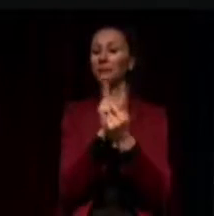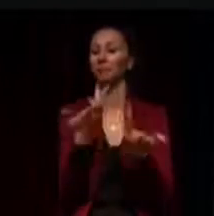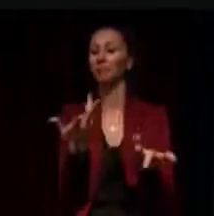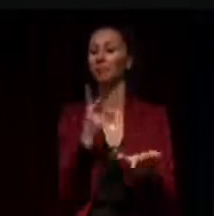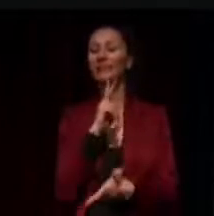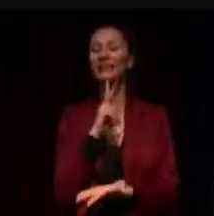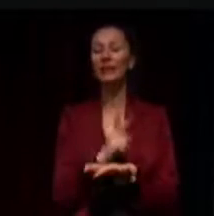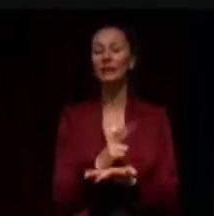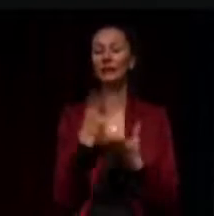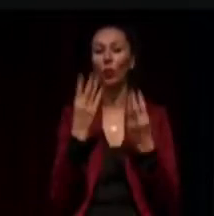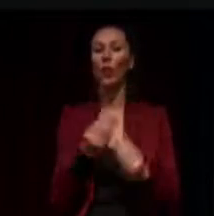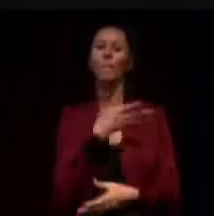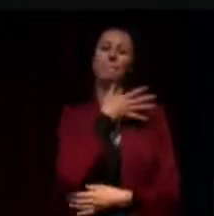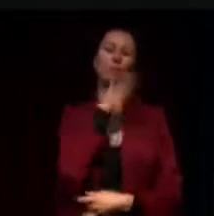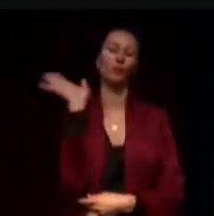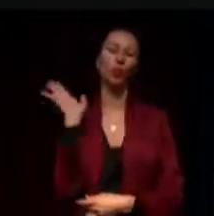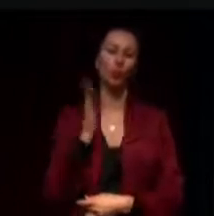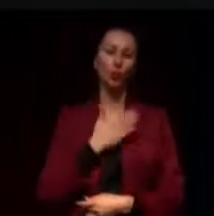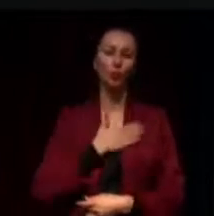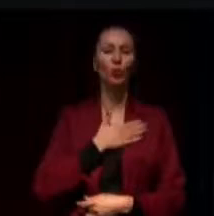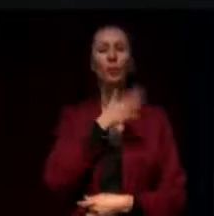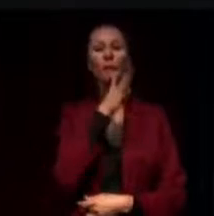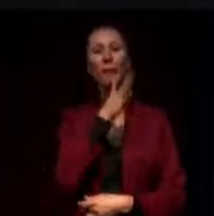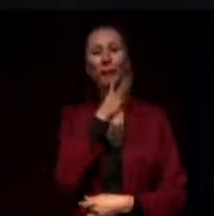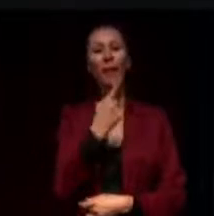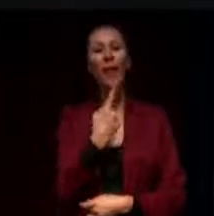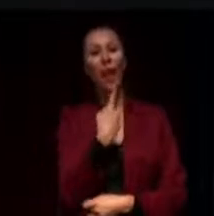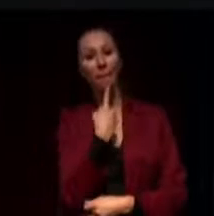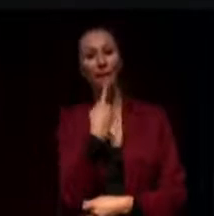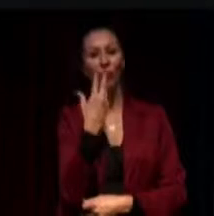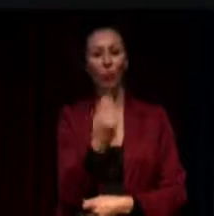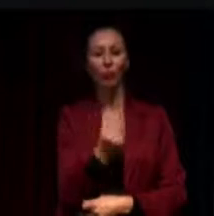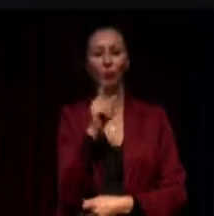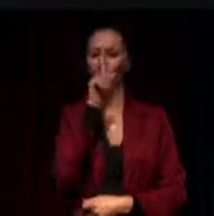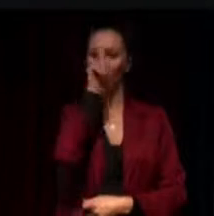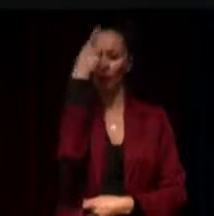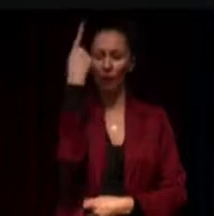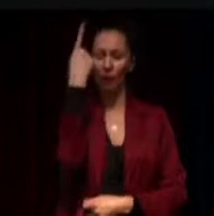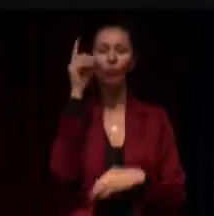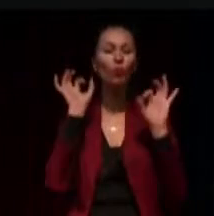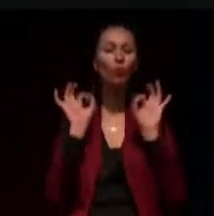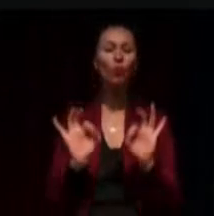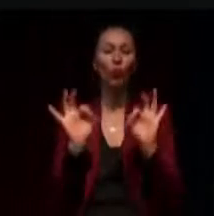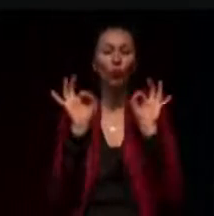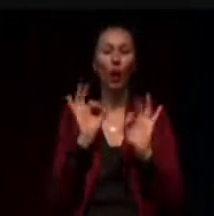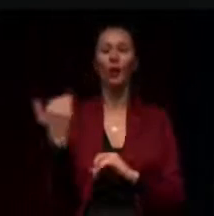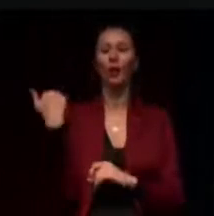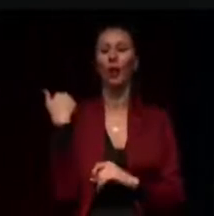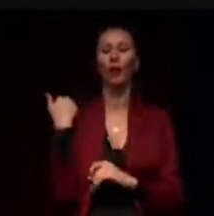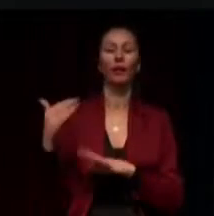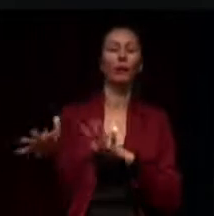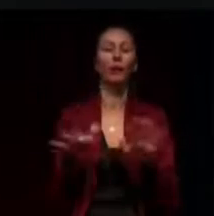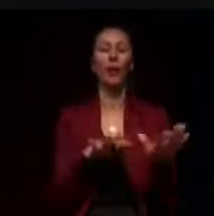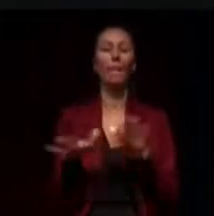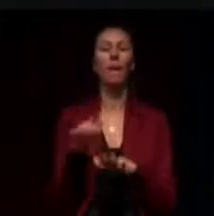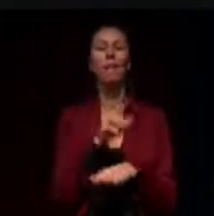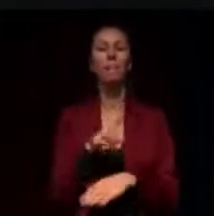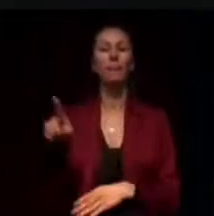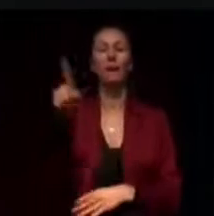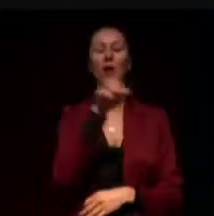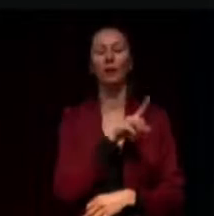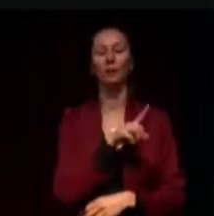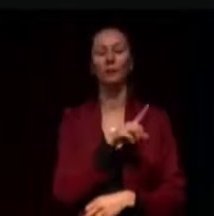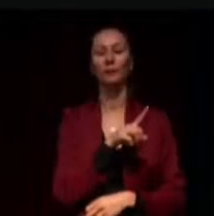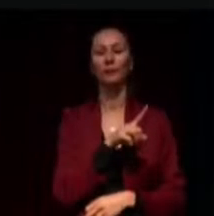olarak bilmiyoruz. Bildiğimiz, emin olduğumuz tek şey mutlaka yeni depremler